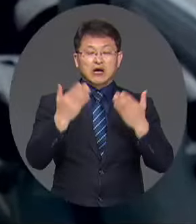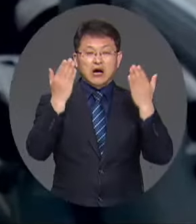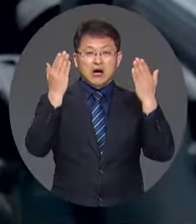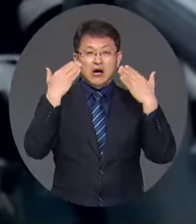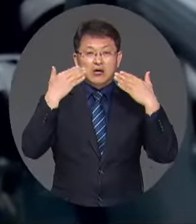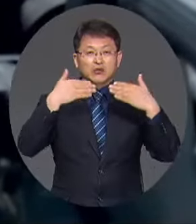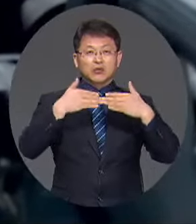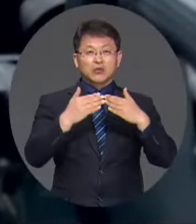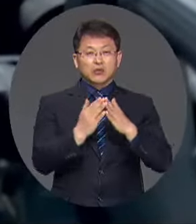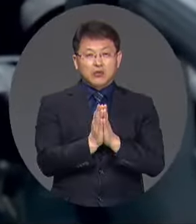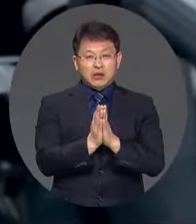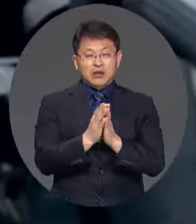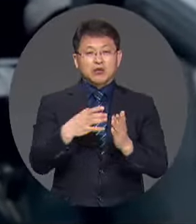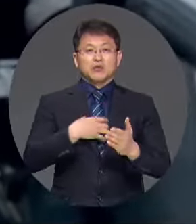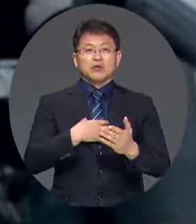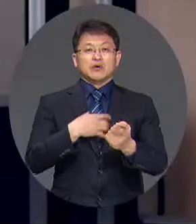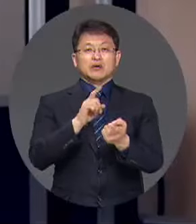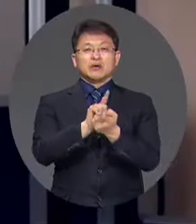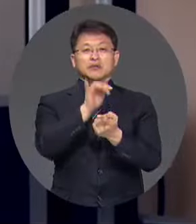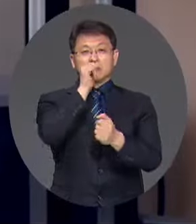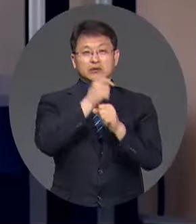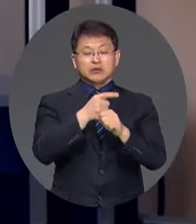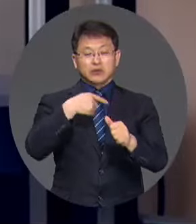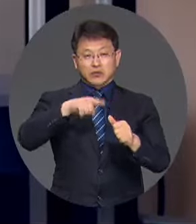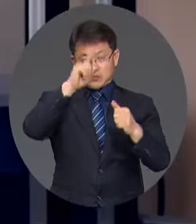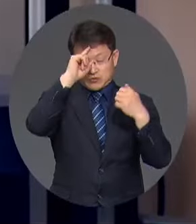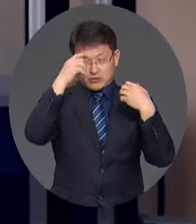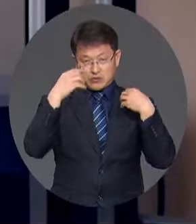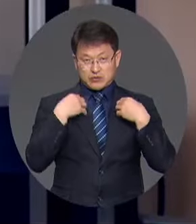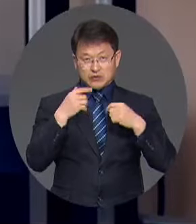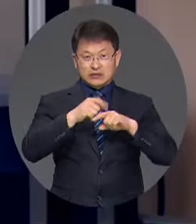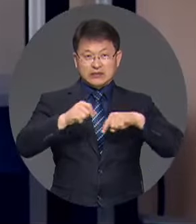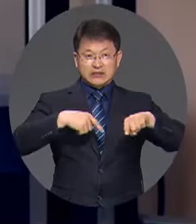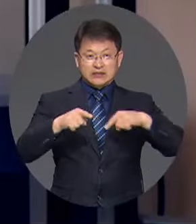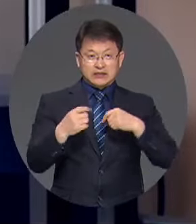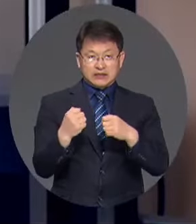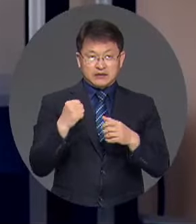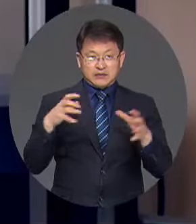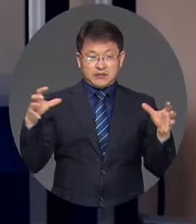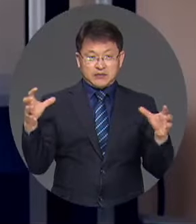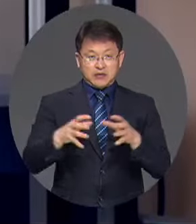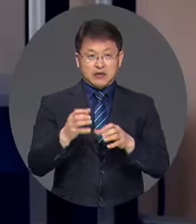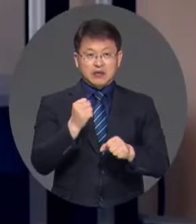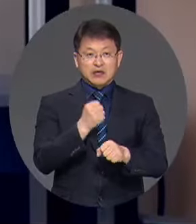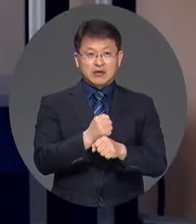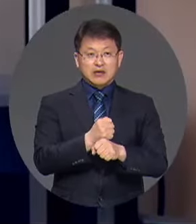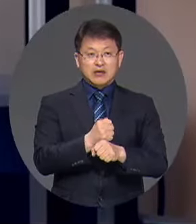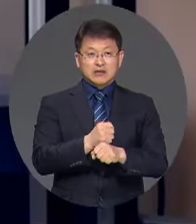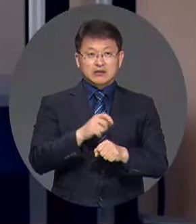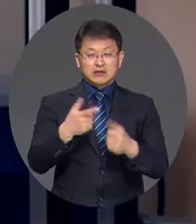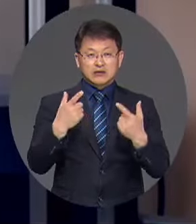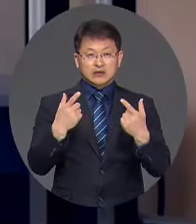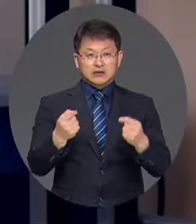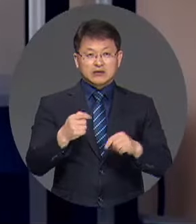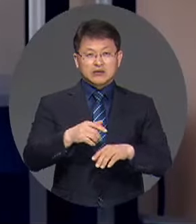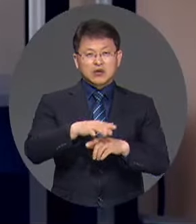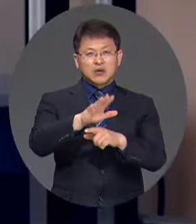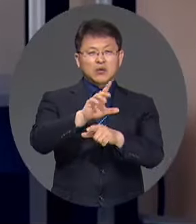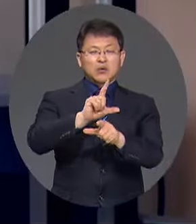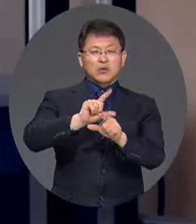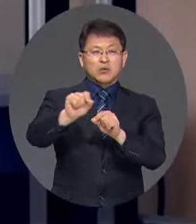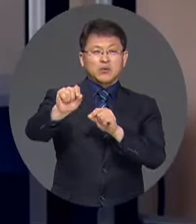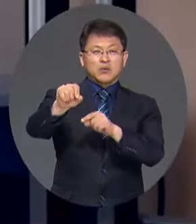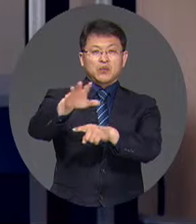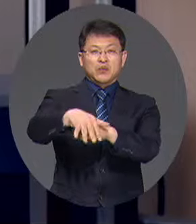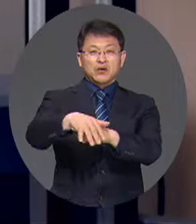문을 닫을 위기에 놓인 겁니다. 교육청과 지자체가 좀 협력을 해서 이런 낙후된